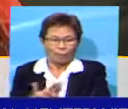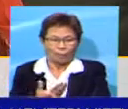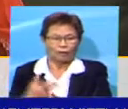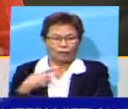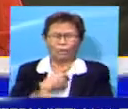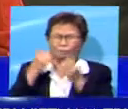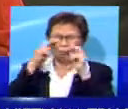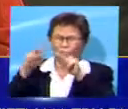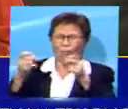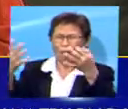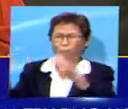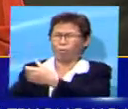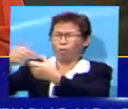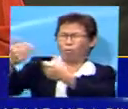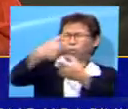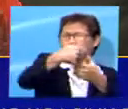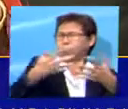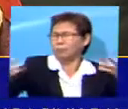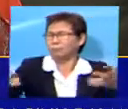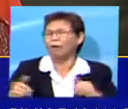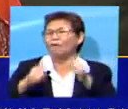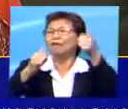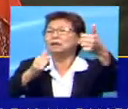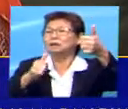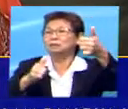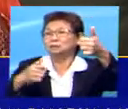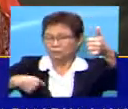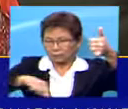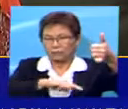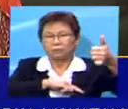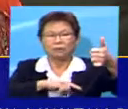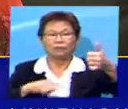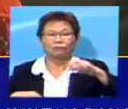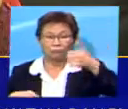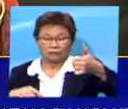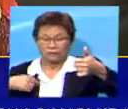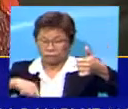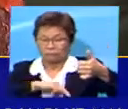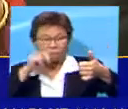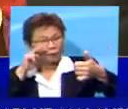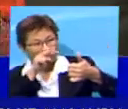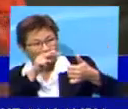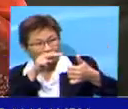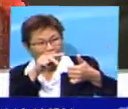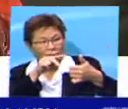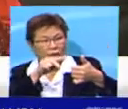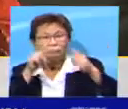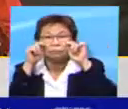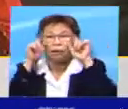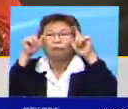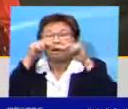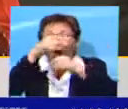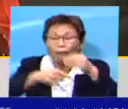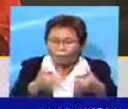banyak penyertaan ni. Yang pertamanya, kita dah dapat melihat yang dari segi kesedaran